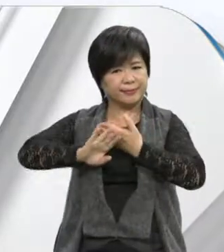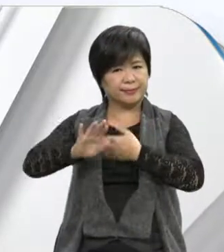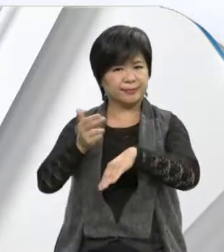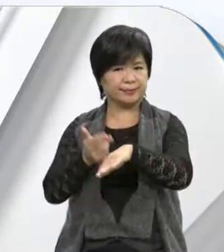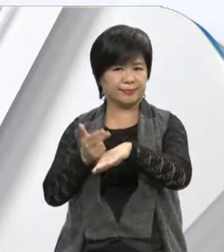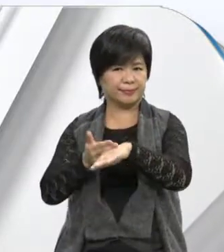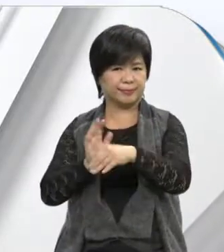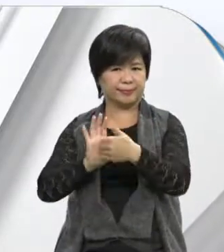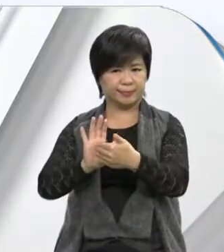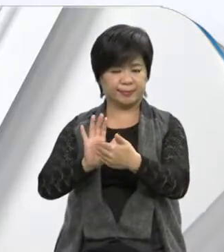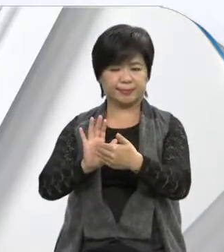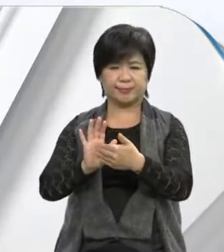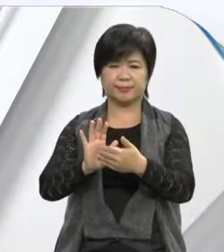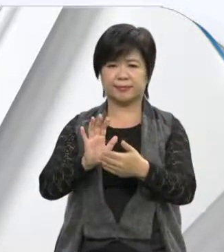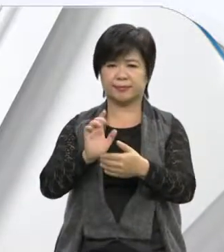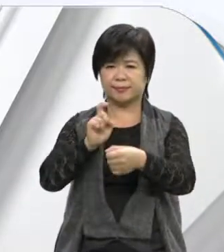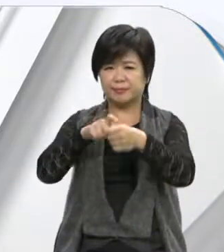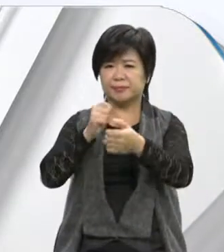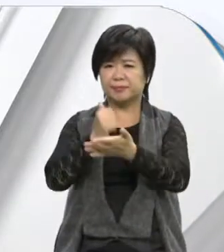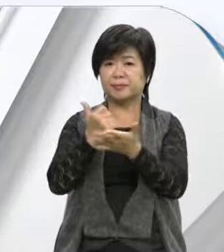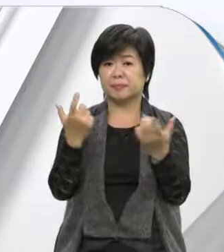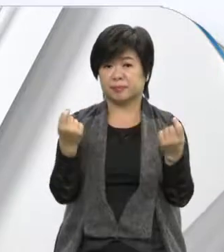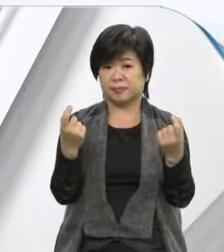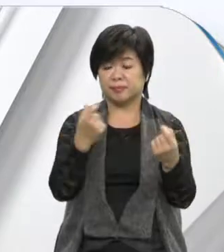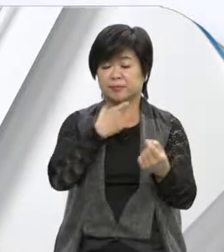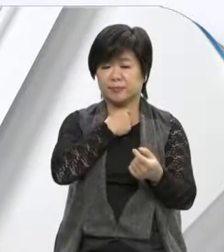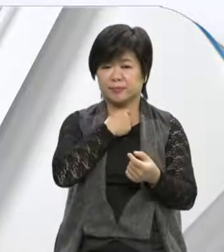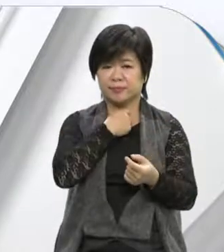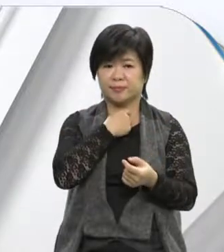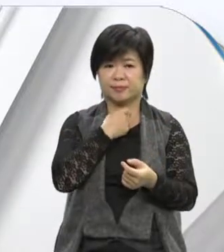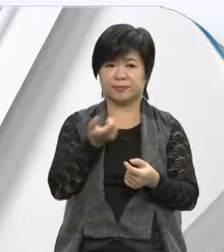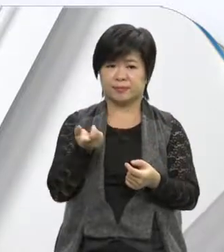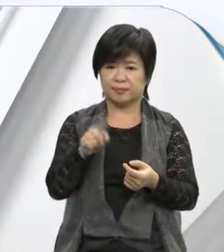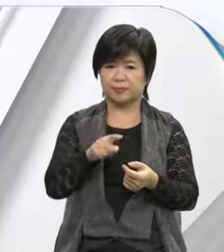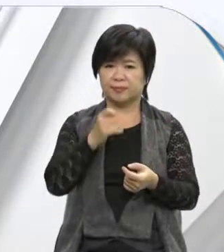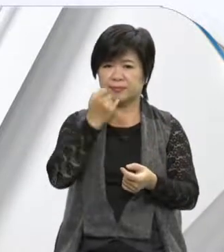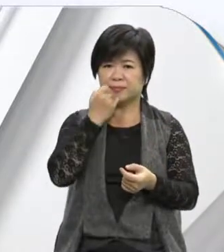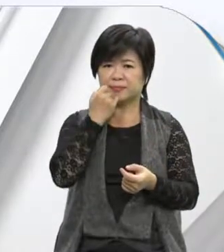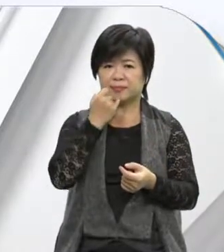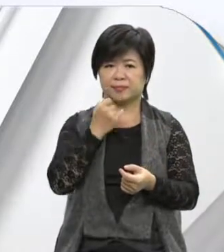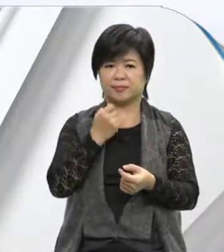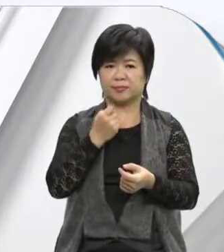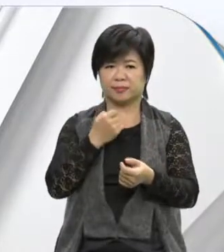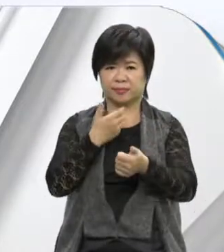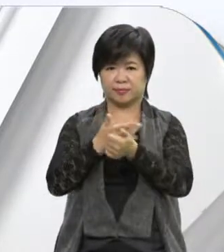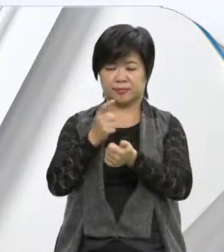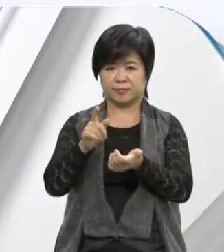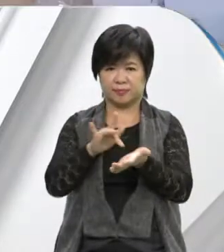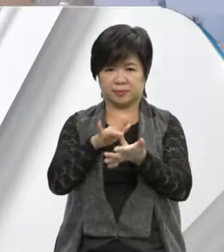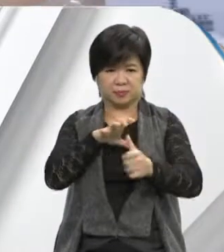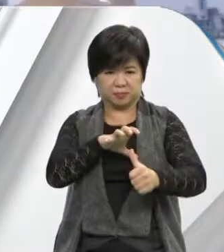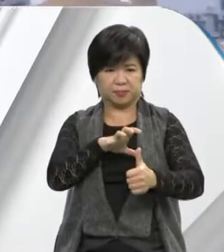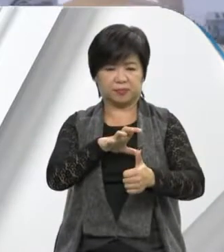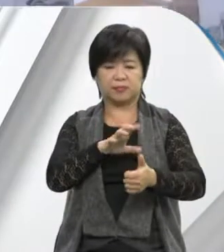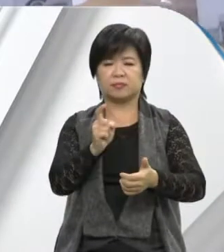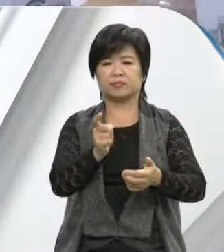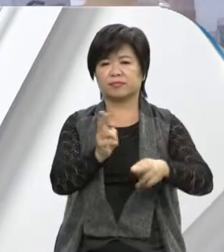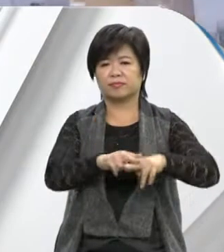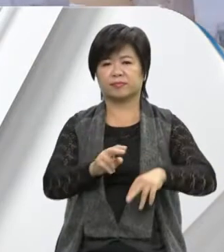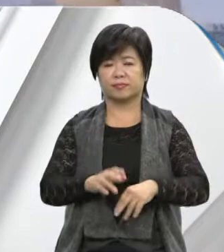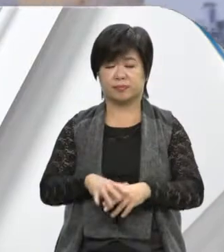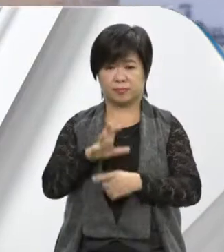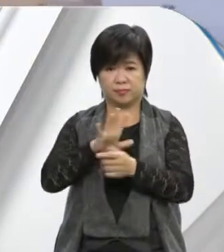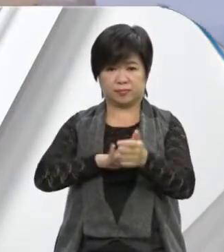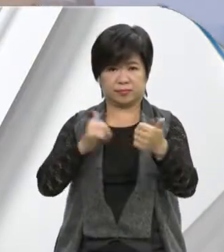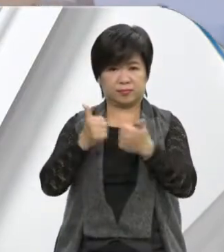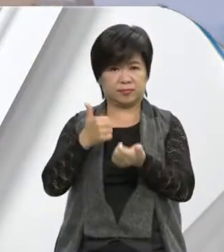技术来达到这个目的，然后来接下来就来让这个药物啊。强迫他退场。 就农委会统计，